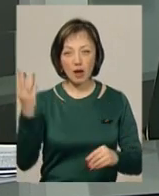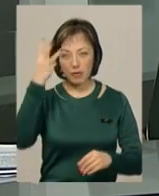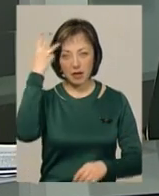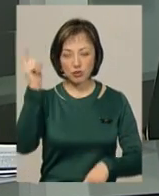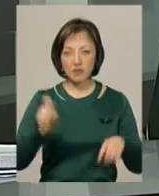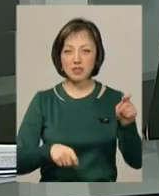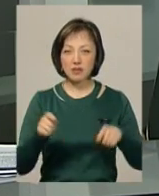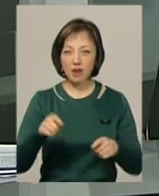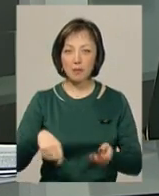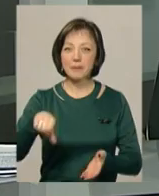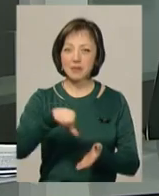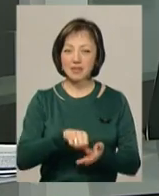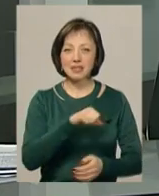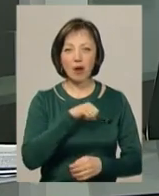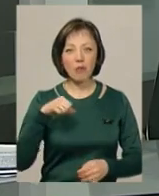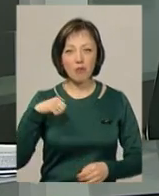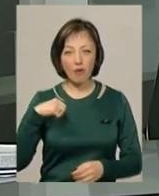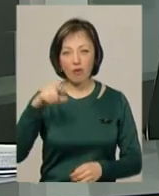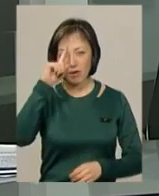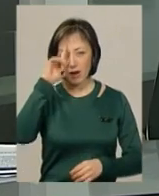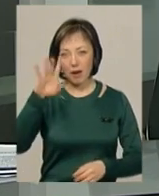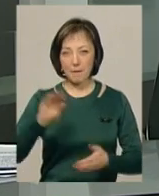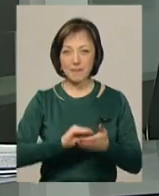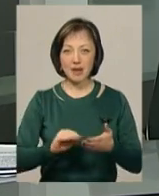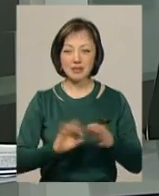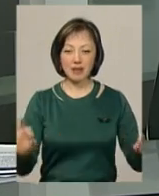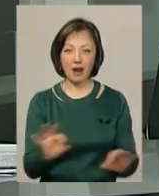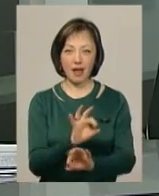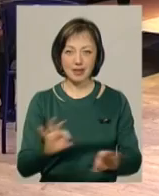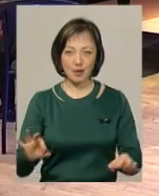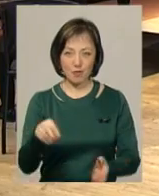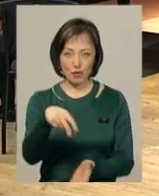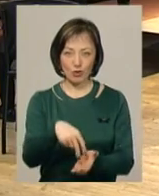якої стала присутність самого маестро за диригентським пультом.